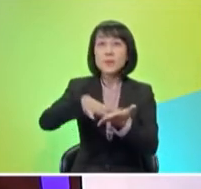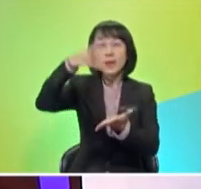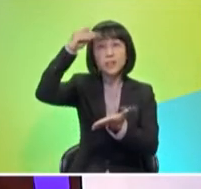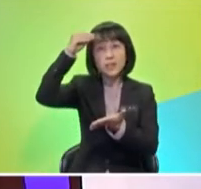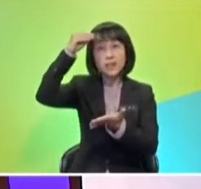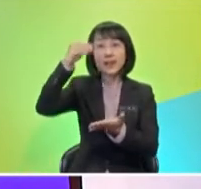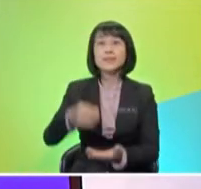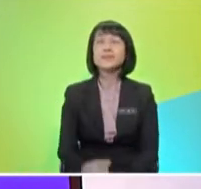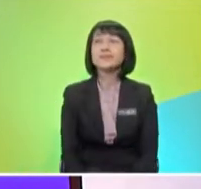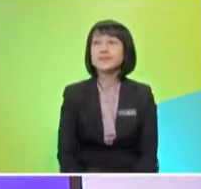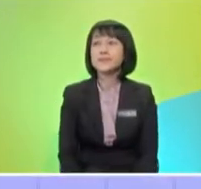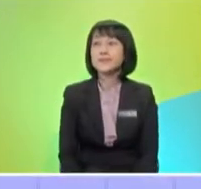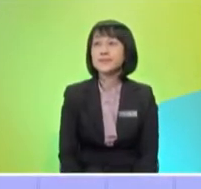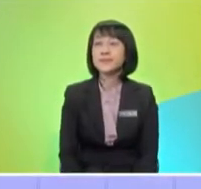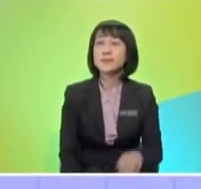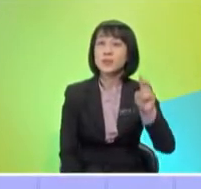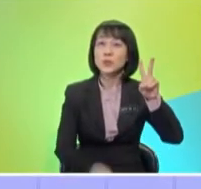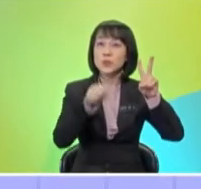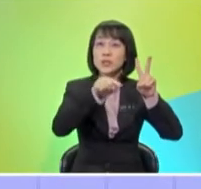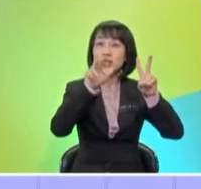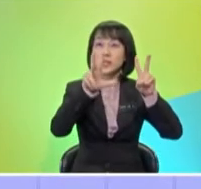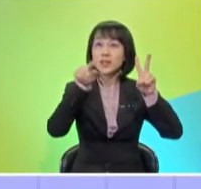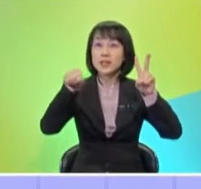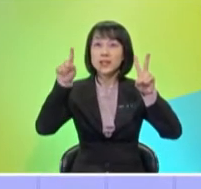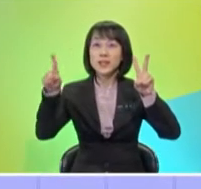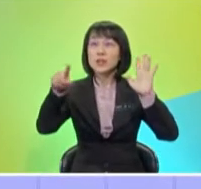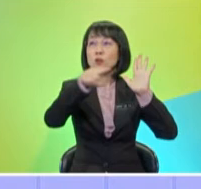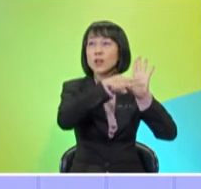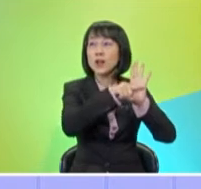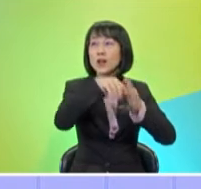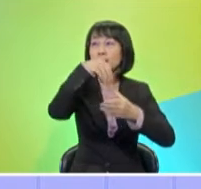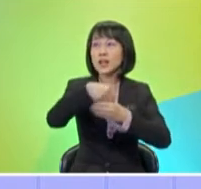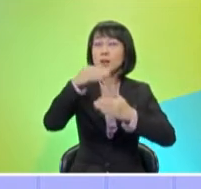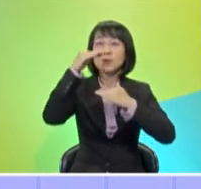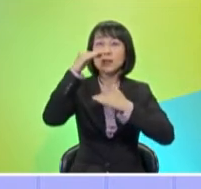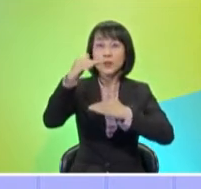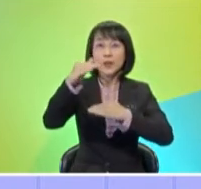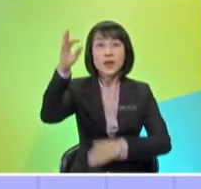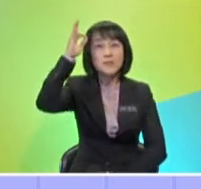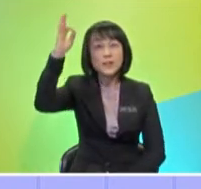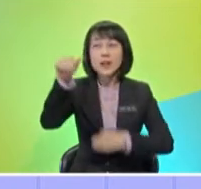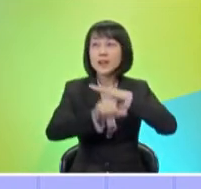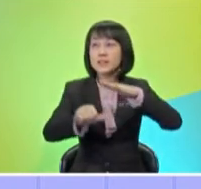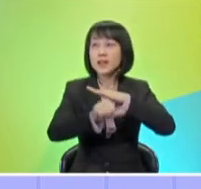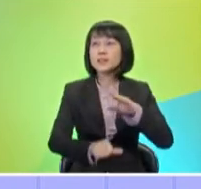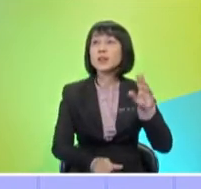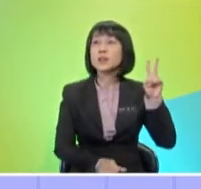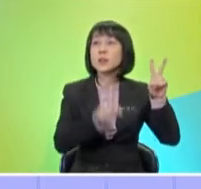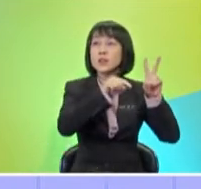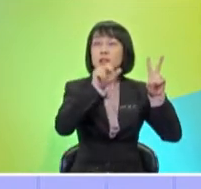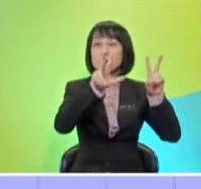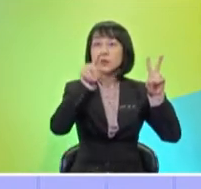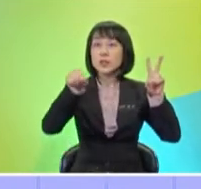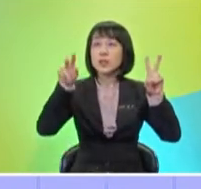hari ini adalah 2.3.1 menolak dalam lingkungan fakta asas dan yang kedua